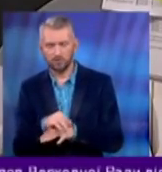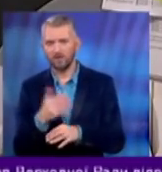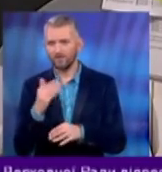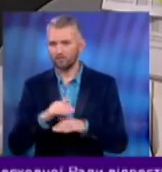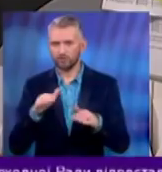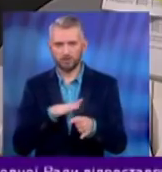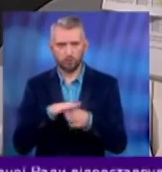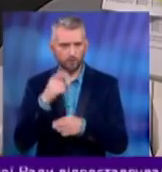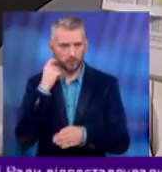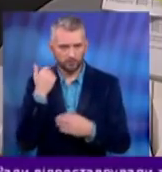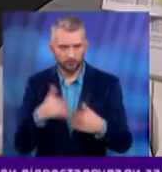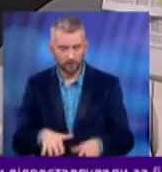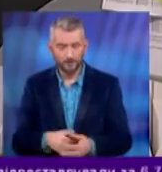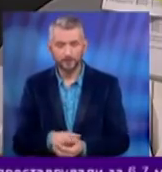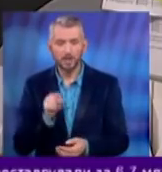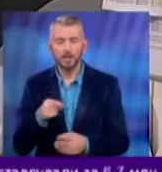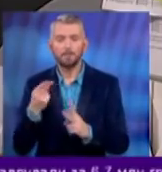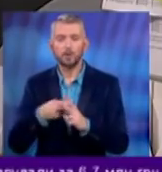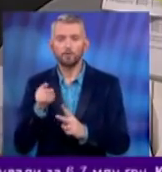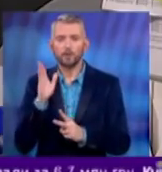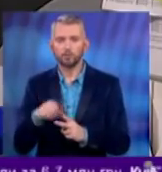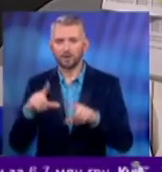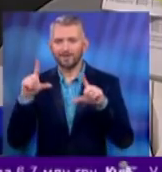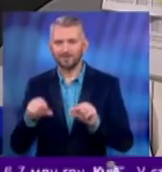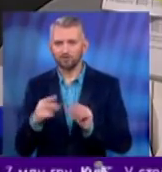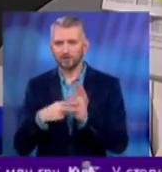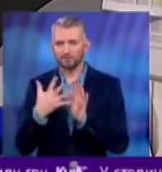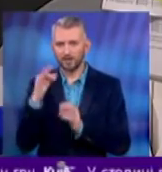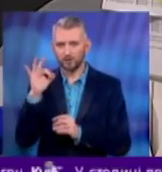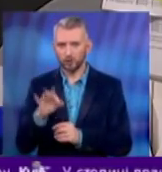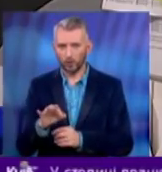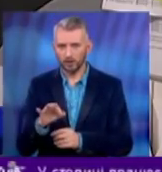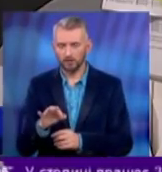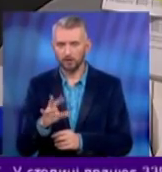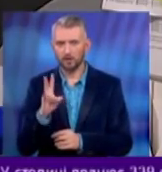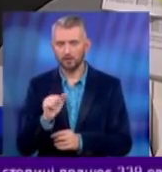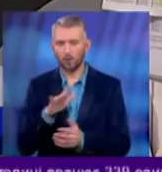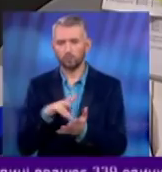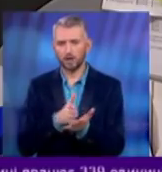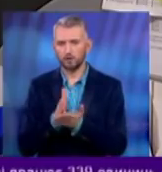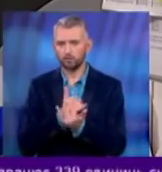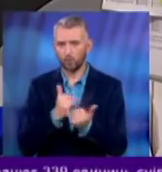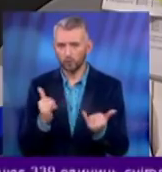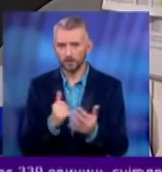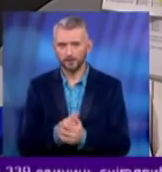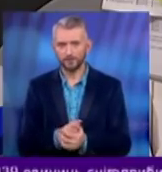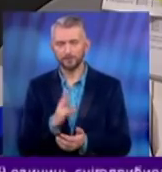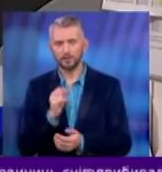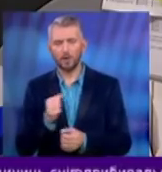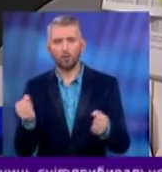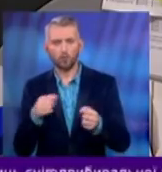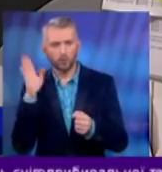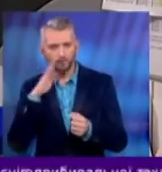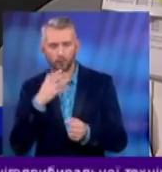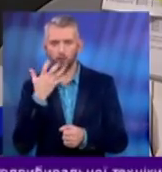повинні. За цією пільгою вам буде знижка 75% на комунальні послуги. Тобто на холодну воду,